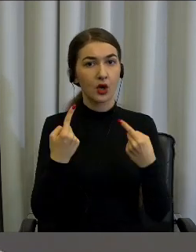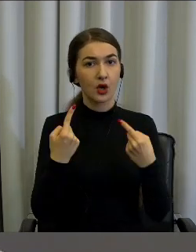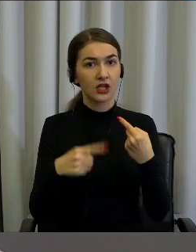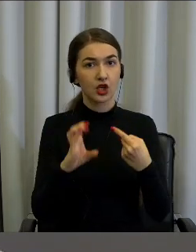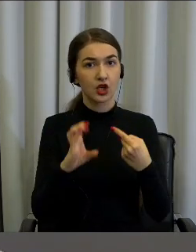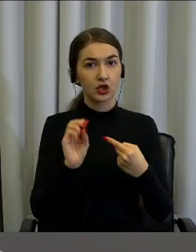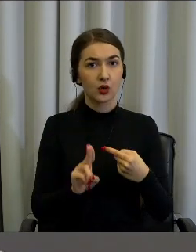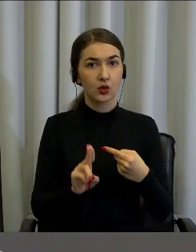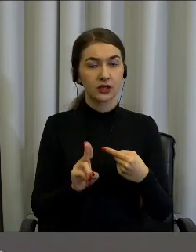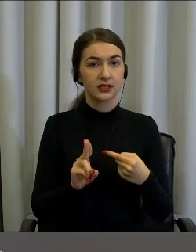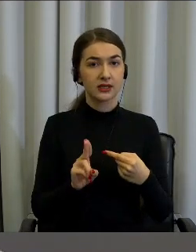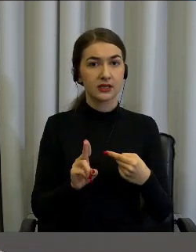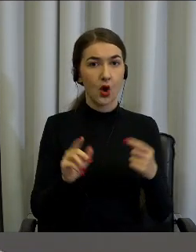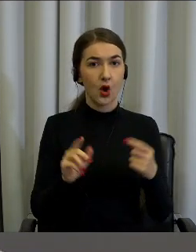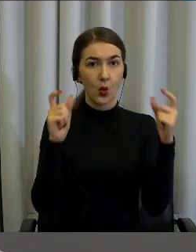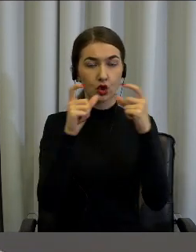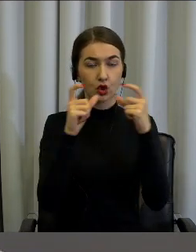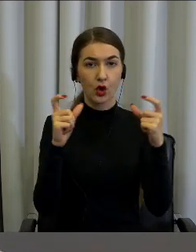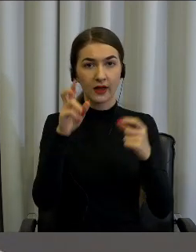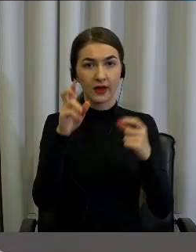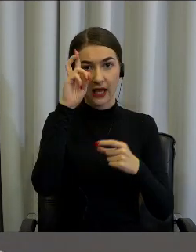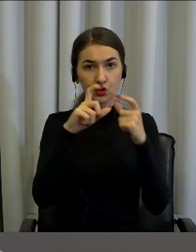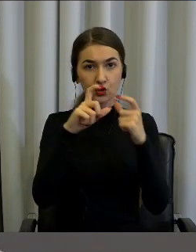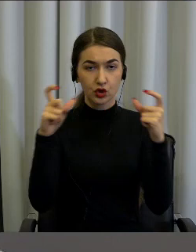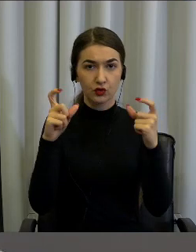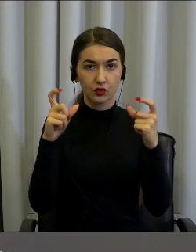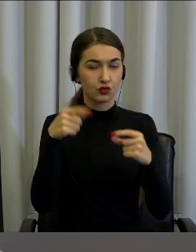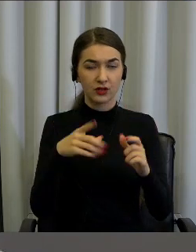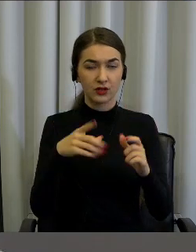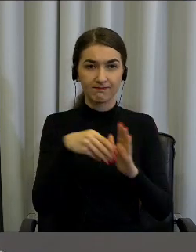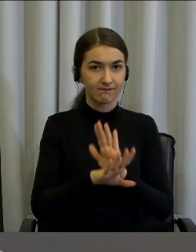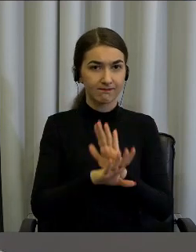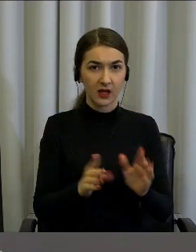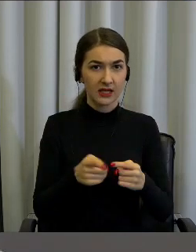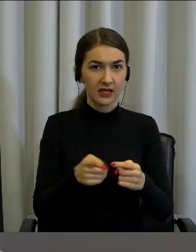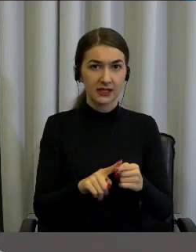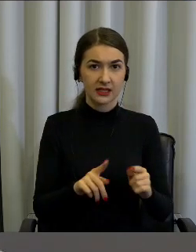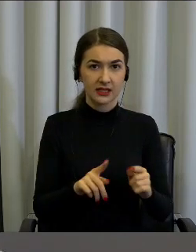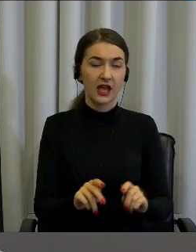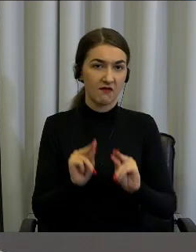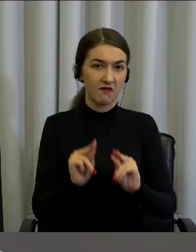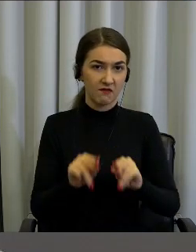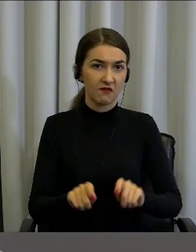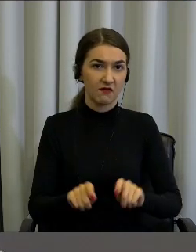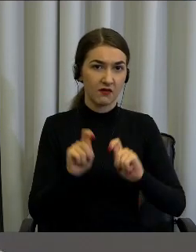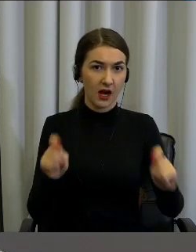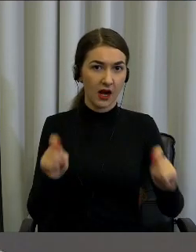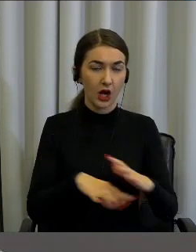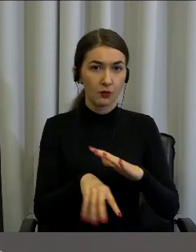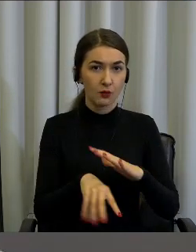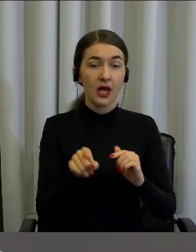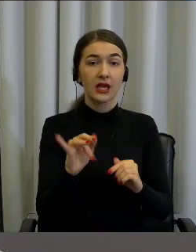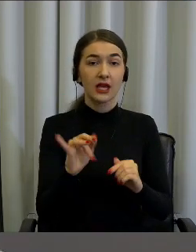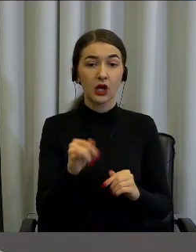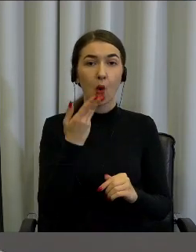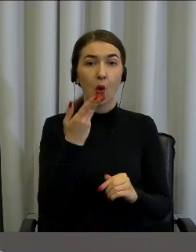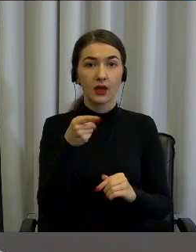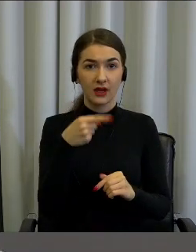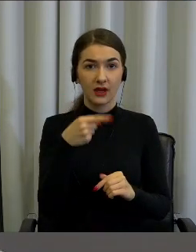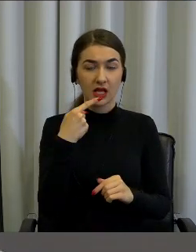соціальних установ держустанови сюди не йдуть бо це вже відвертий колабораціонізм і коли ви казали